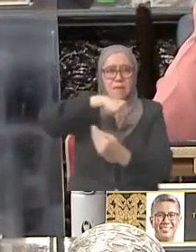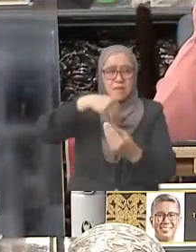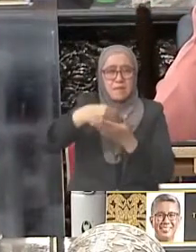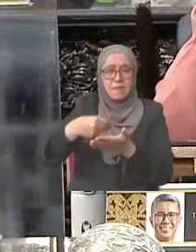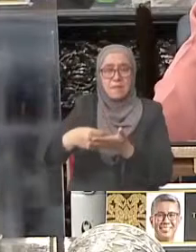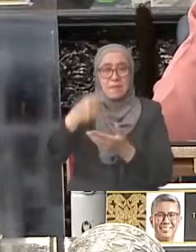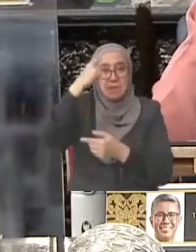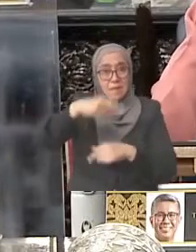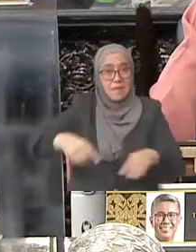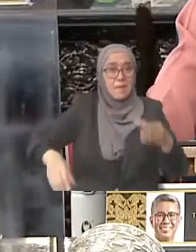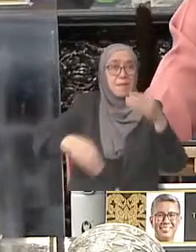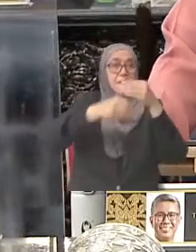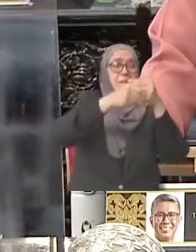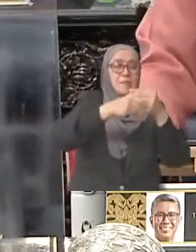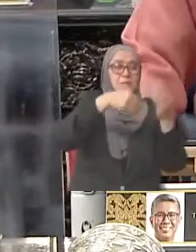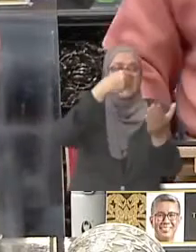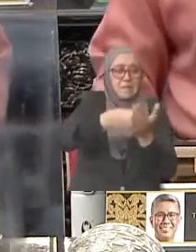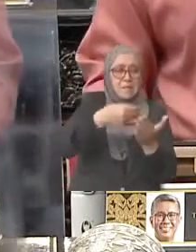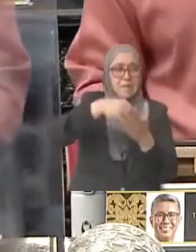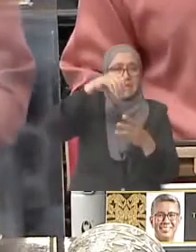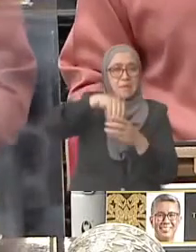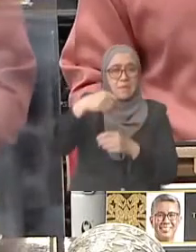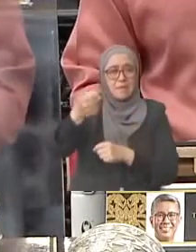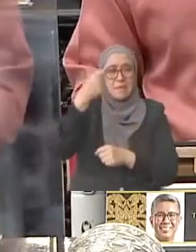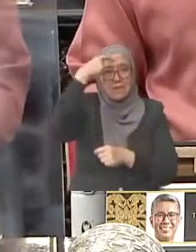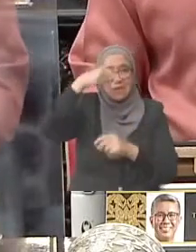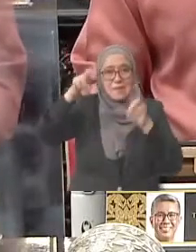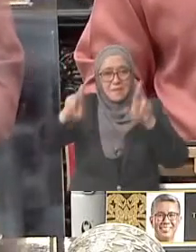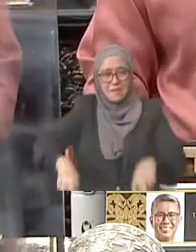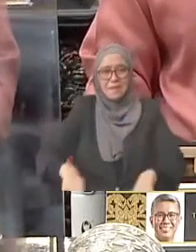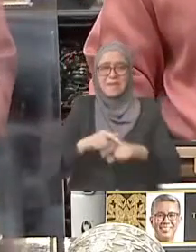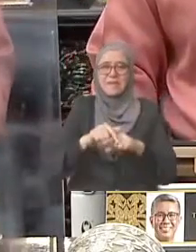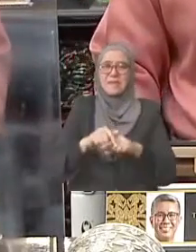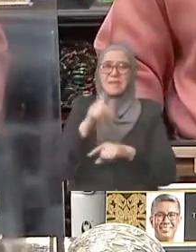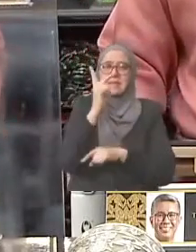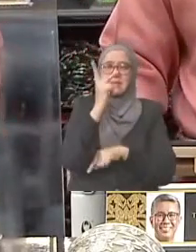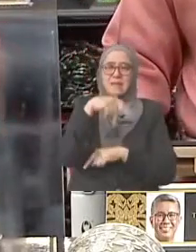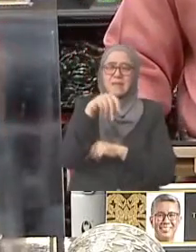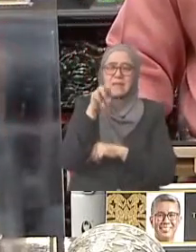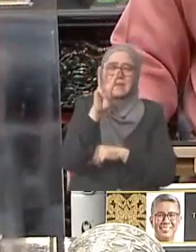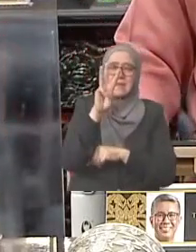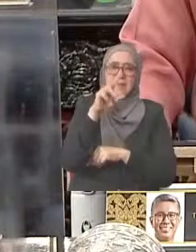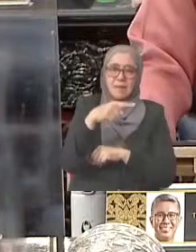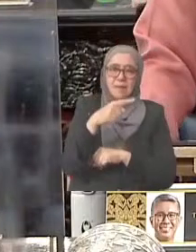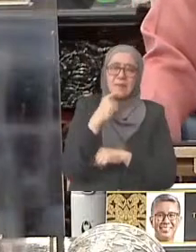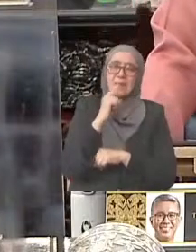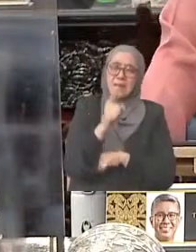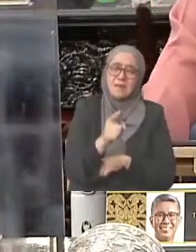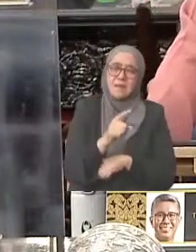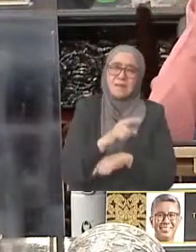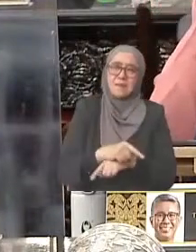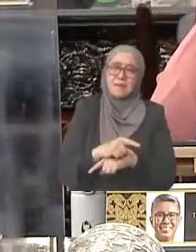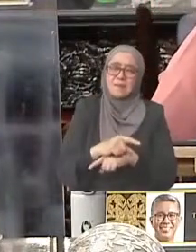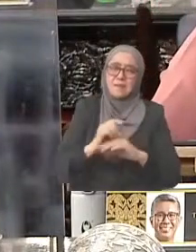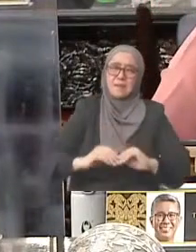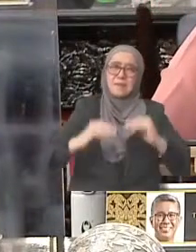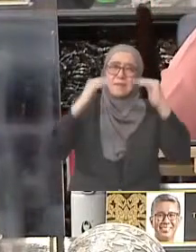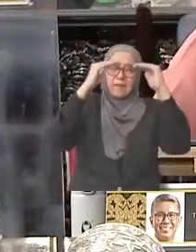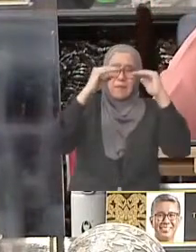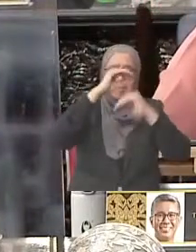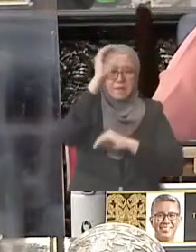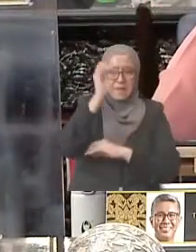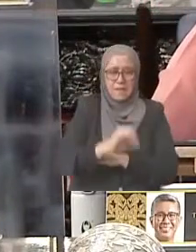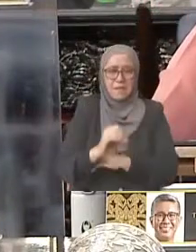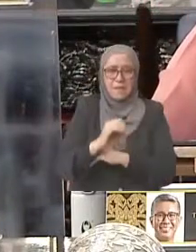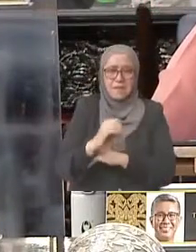dalam tangan kepada rakyat tidak BSP akan melanjutkan tempo pengurangan kadar caruman minuman minum tidak di FB daripada 11